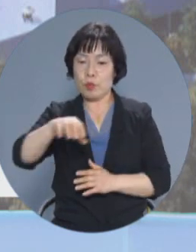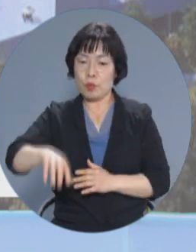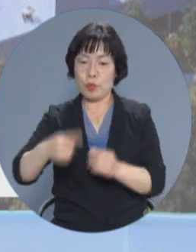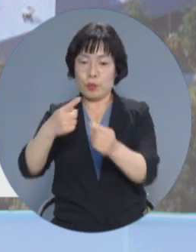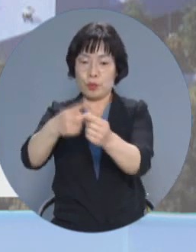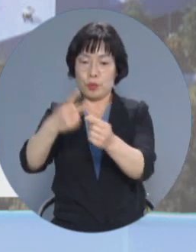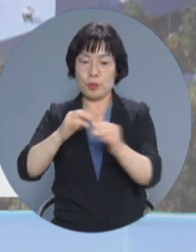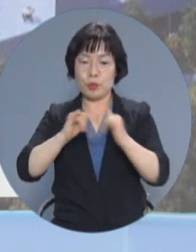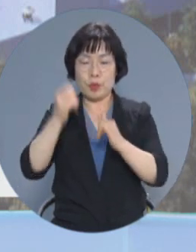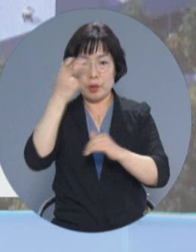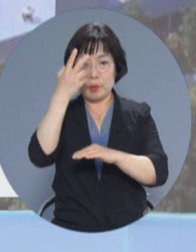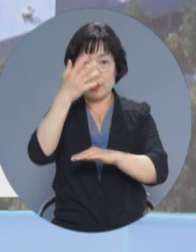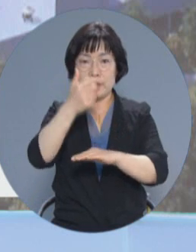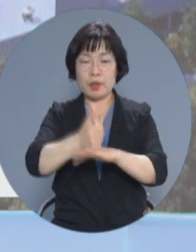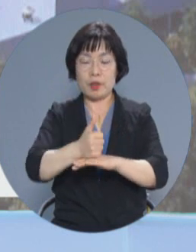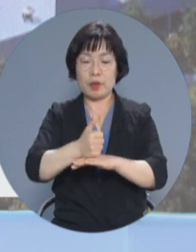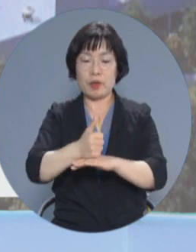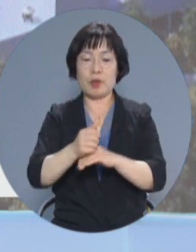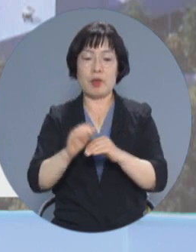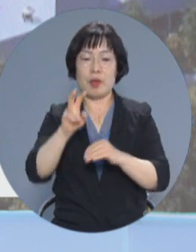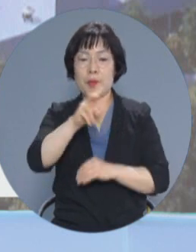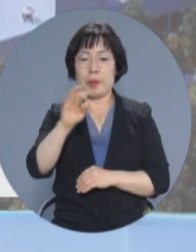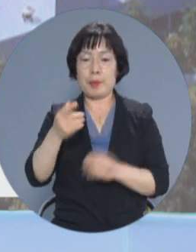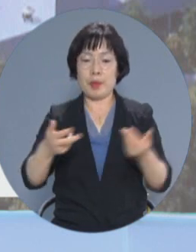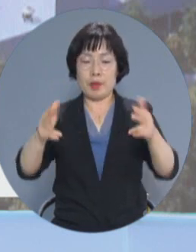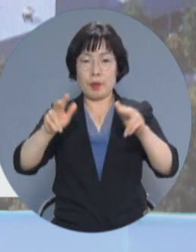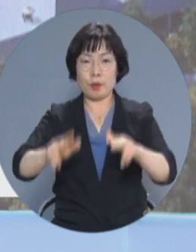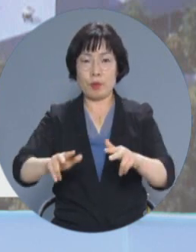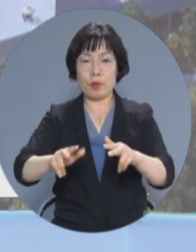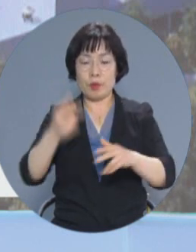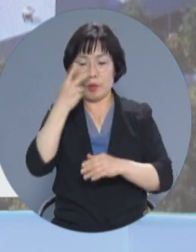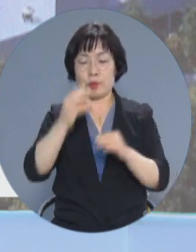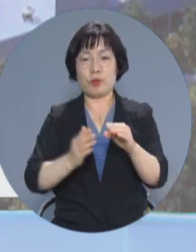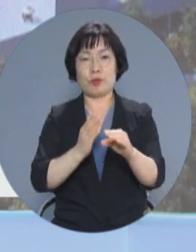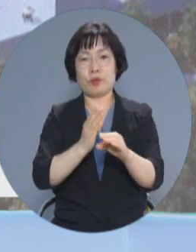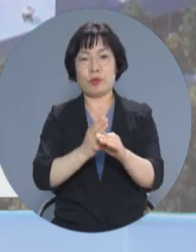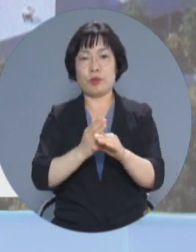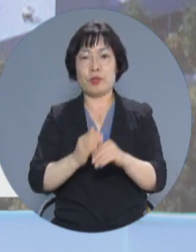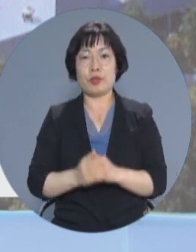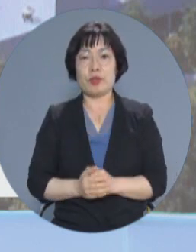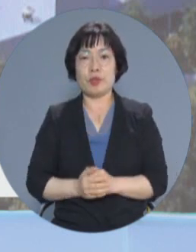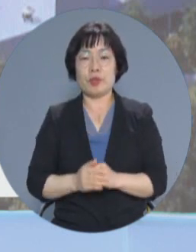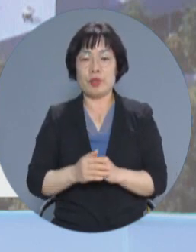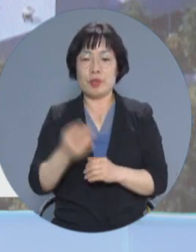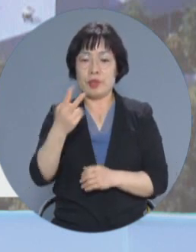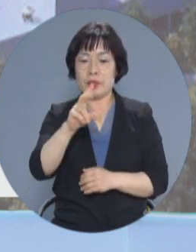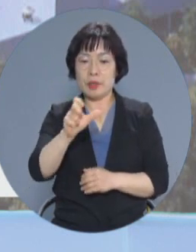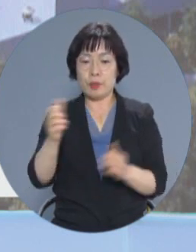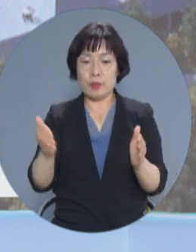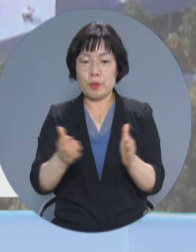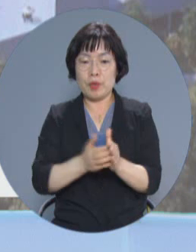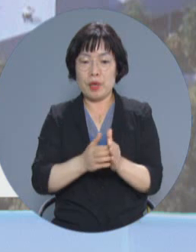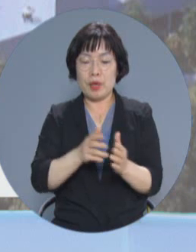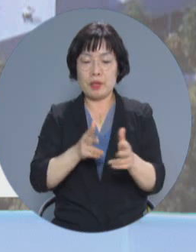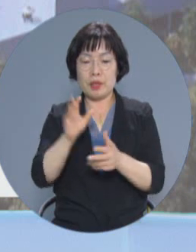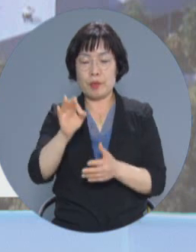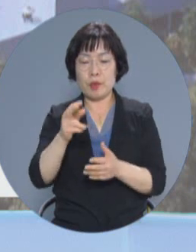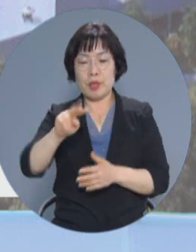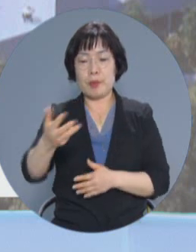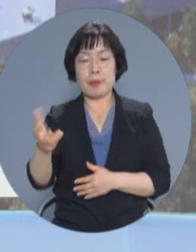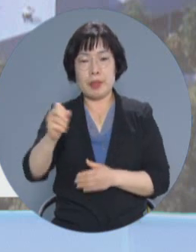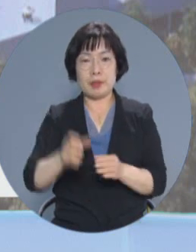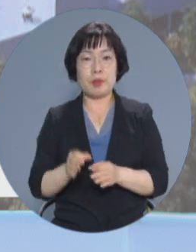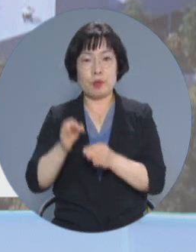차례 설문조사를 거쳐 예울마루 망마공원이 가장 유력하게 검토되고 있는데요. 오는 2025년까지 280억